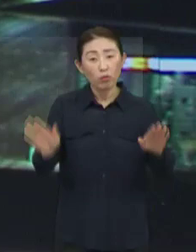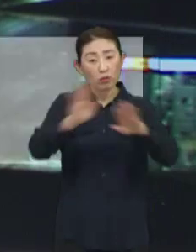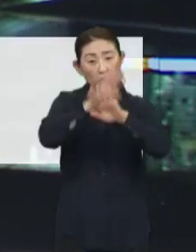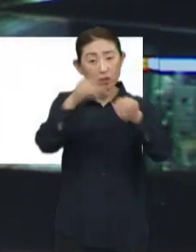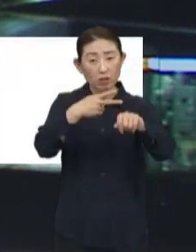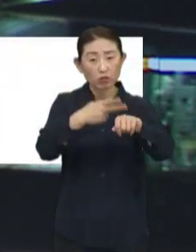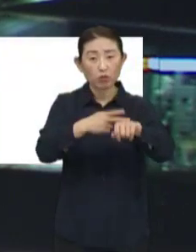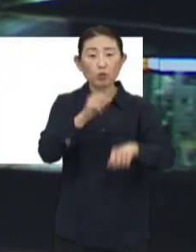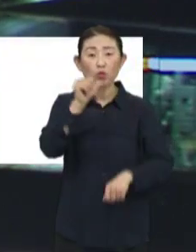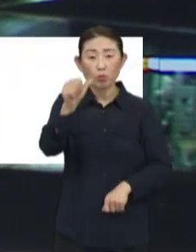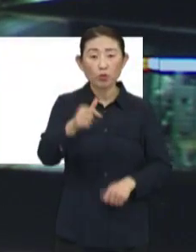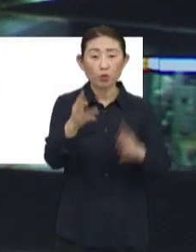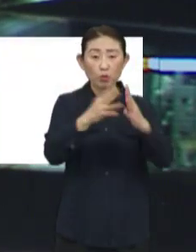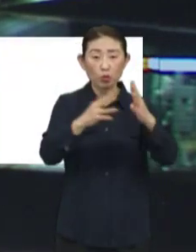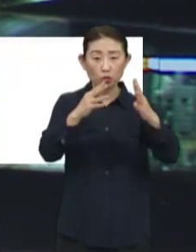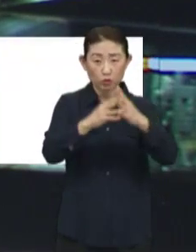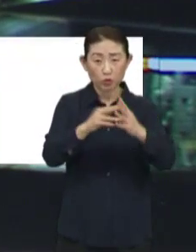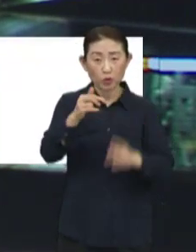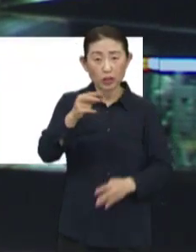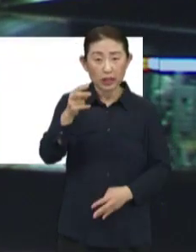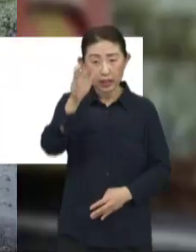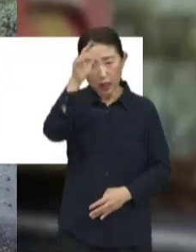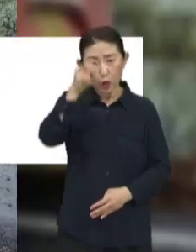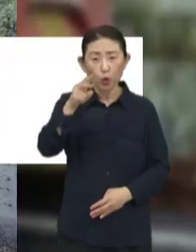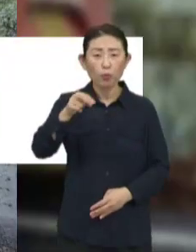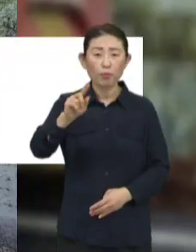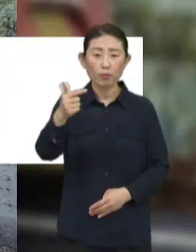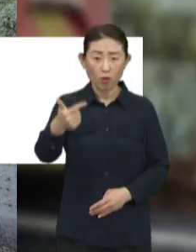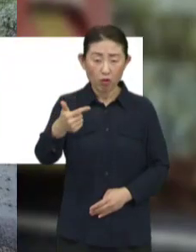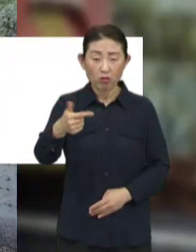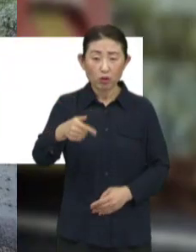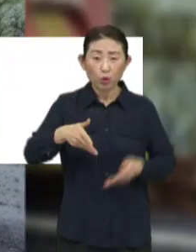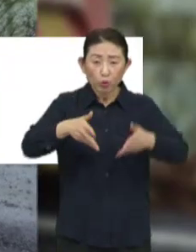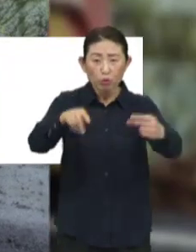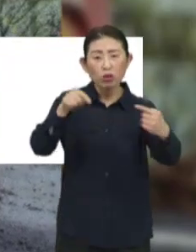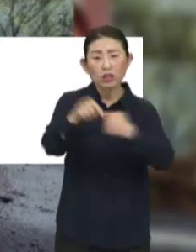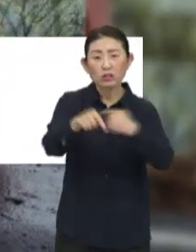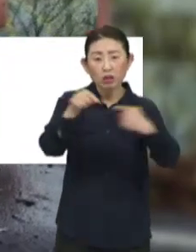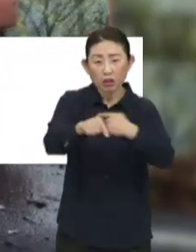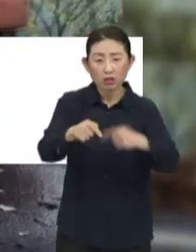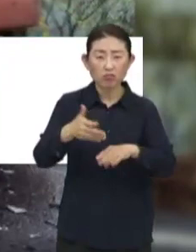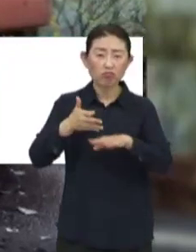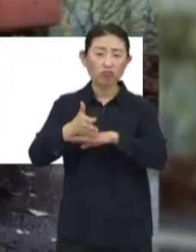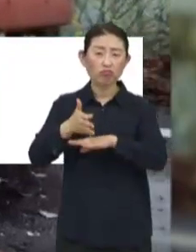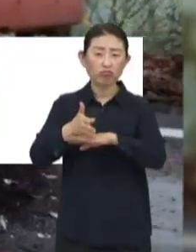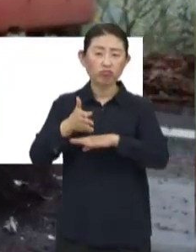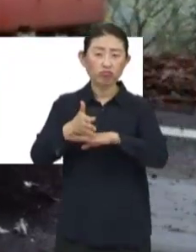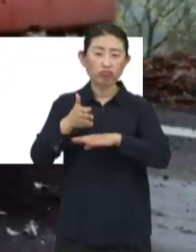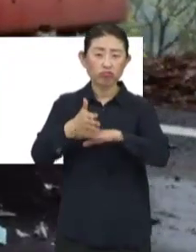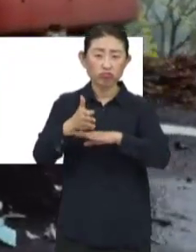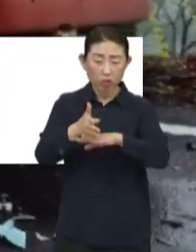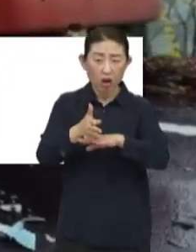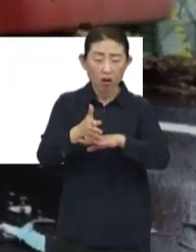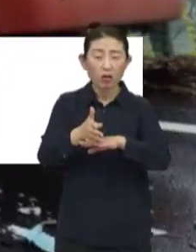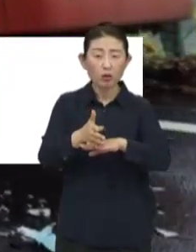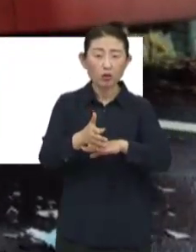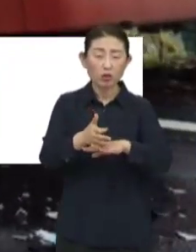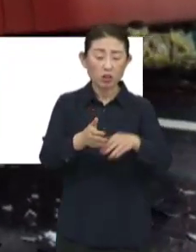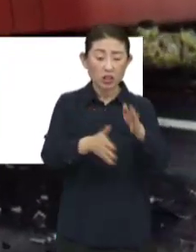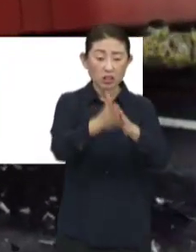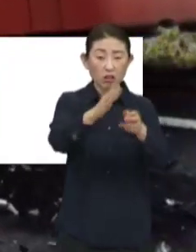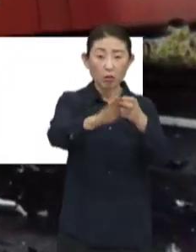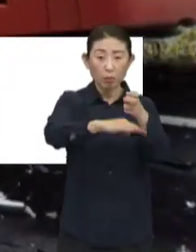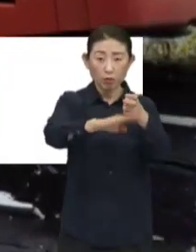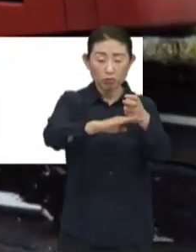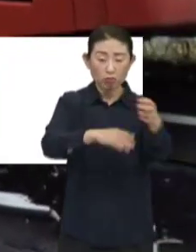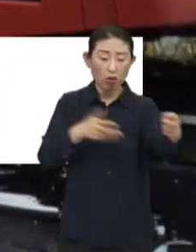오늘 낮 2시 5분쯤 공주시 계룡면 중장리의 왕복 2차선 도로에서 SUV 차량이 중앙선을 넘어 마주오던